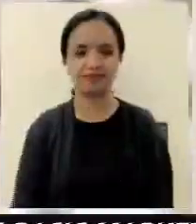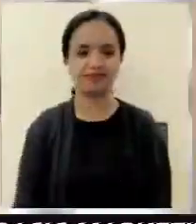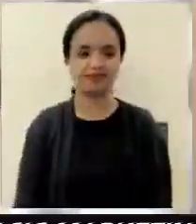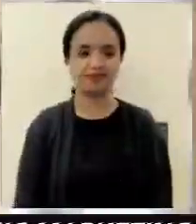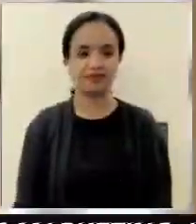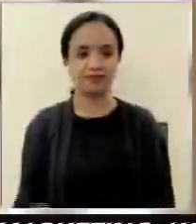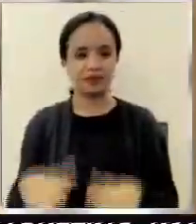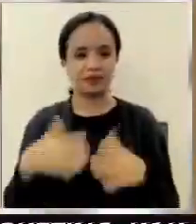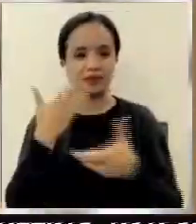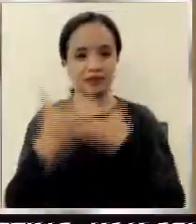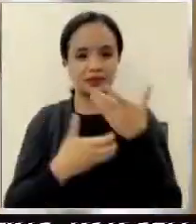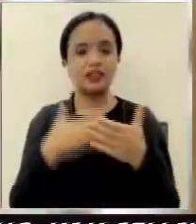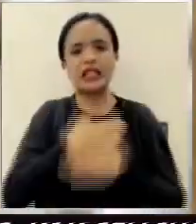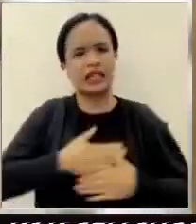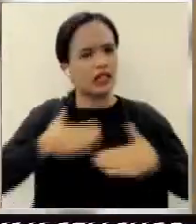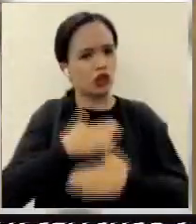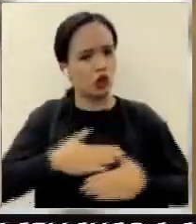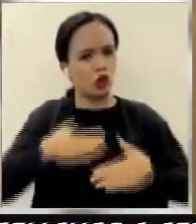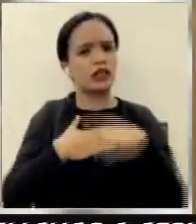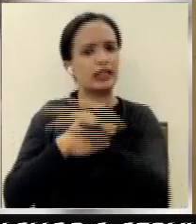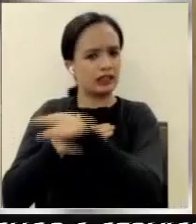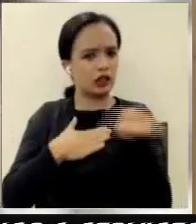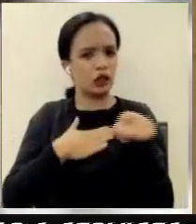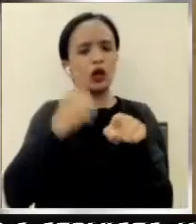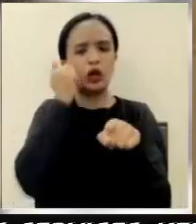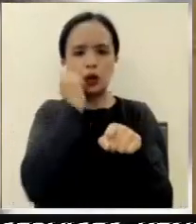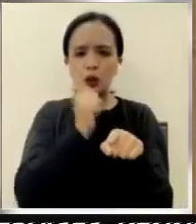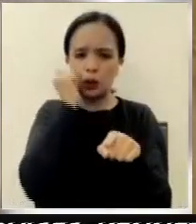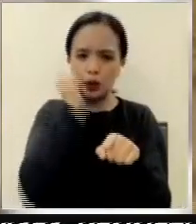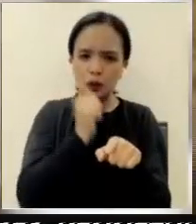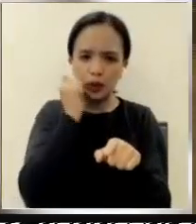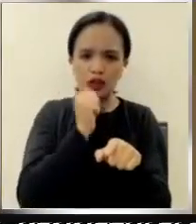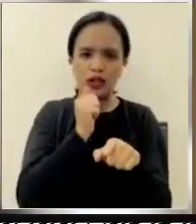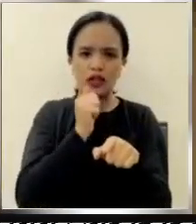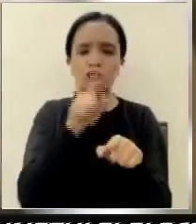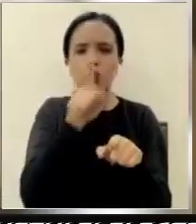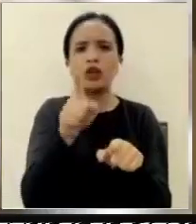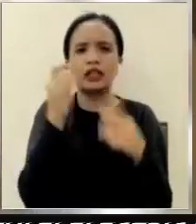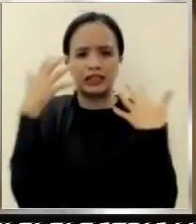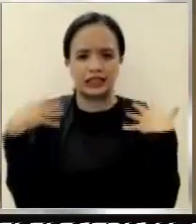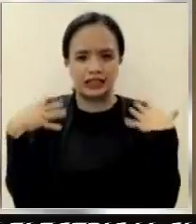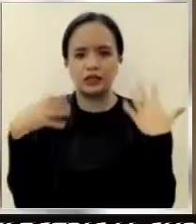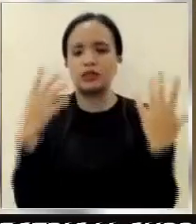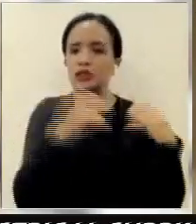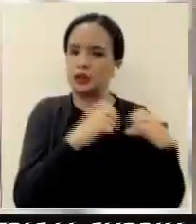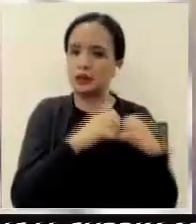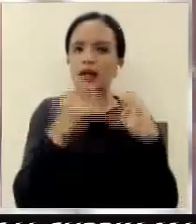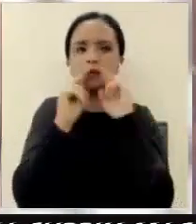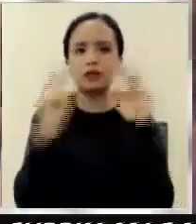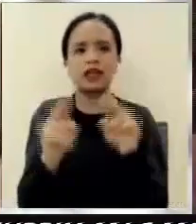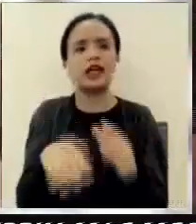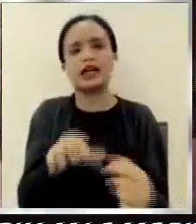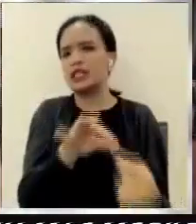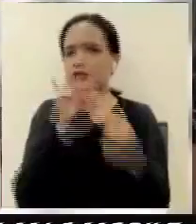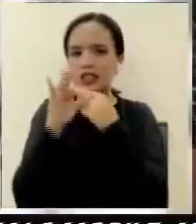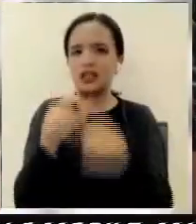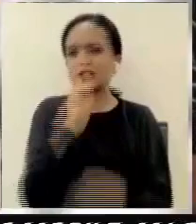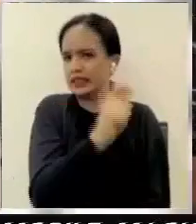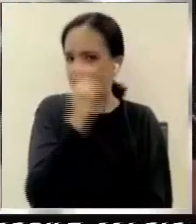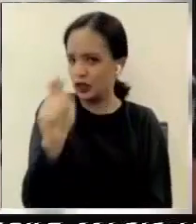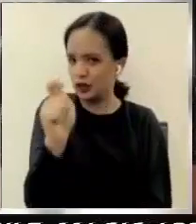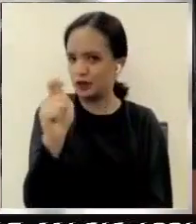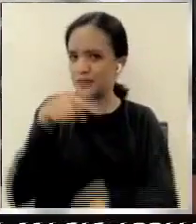Mag-enjoy lamang po kayo at lagi niyo po nakiligin po ang Kapuso po GMA at lalong-lalo na po ang TikTok Clock! Yung sinasabi